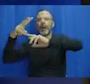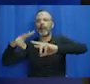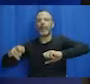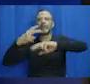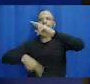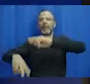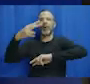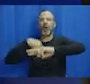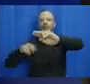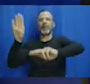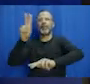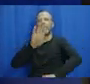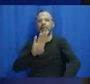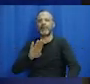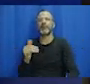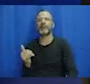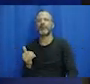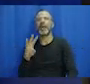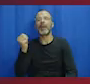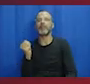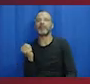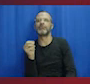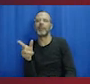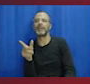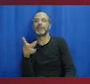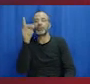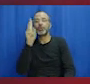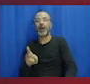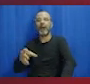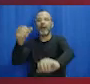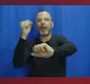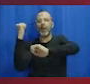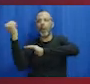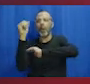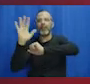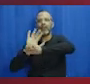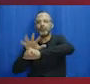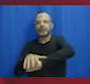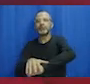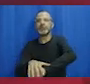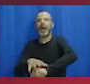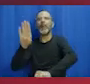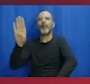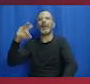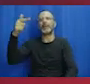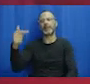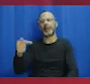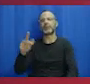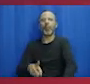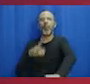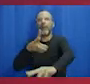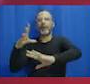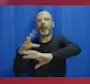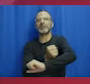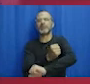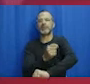قوة نتنياهو. إذا كنت هناك لديك القوة المؤثرة بين جانتس وغيره عمليا يرضخ